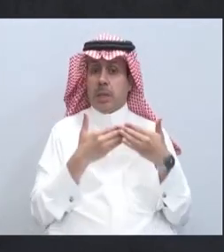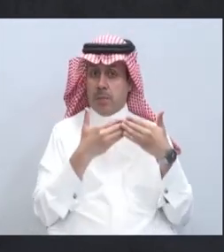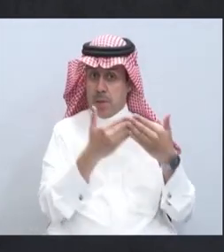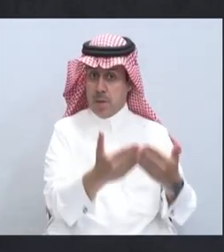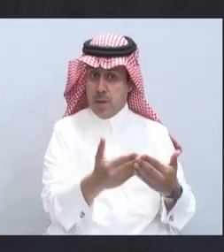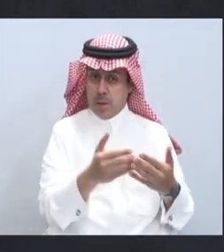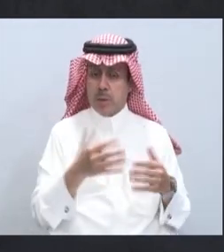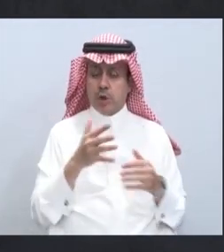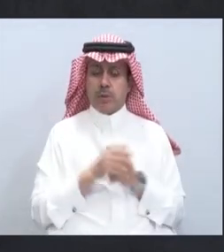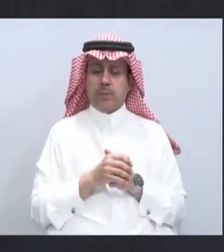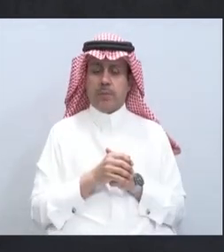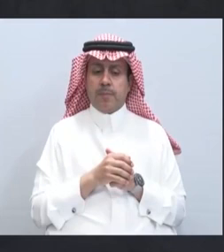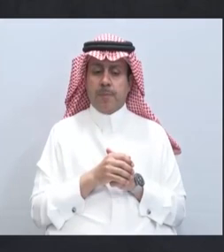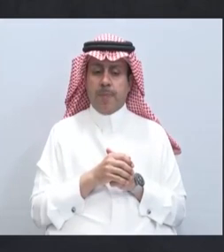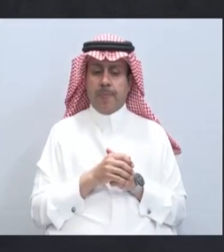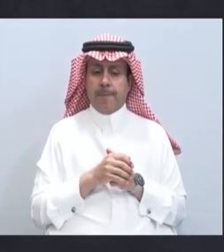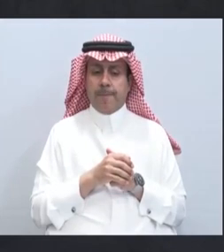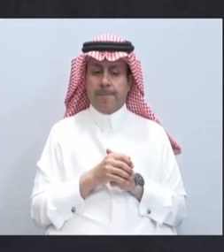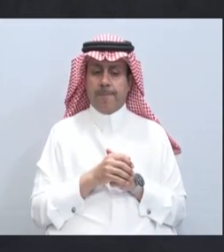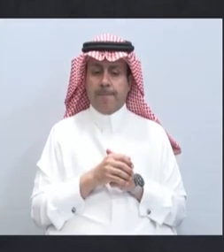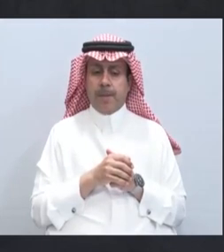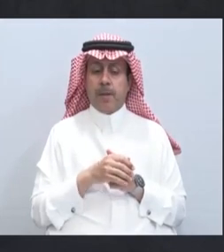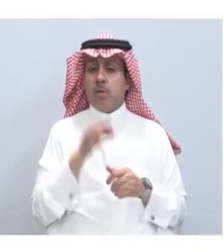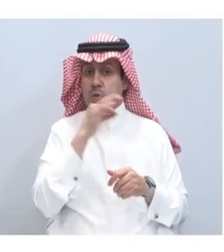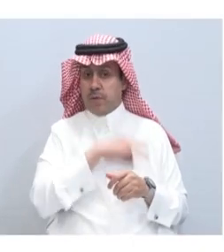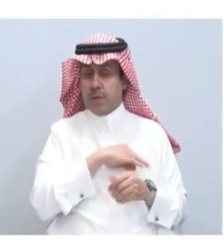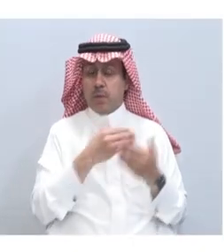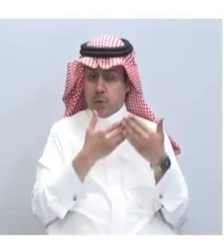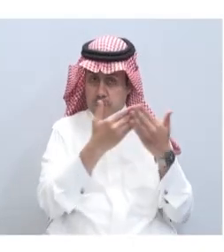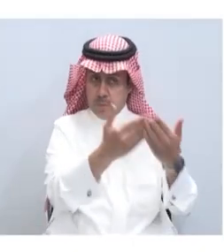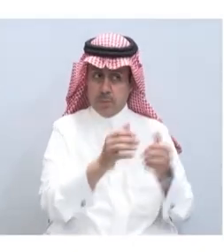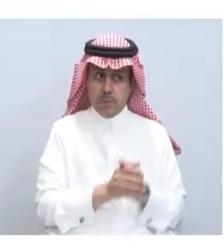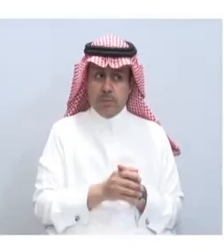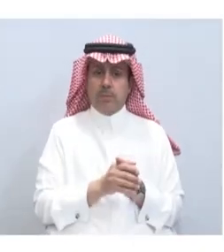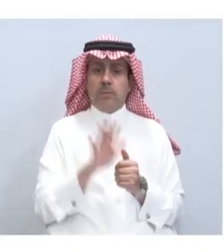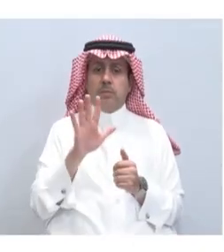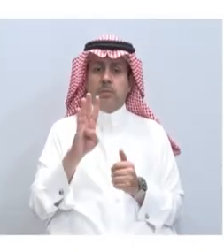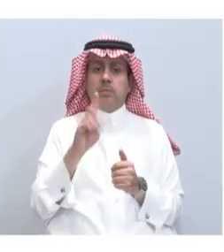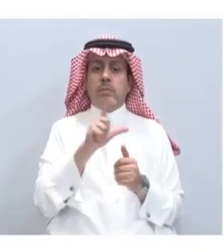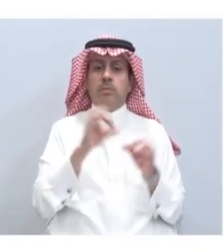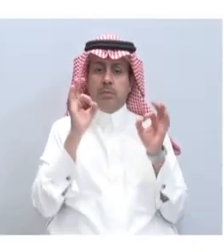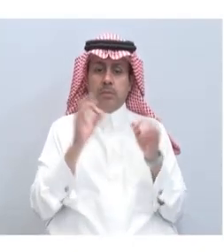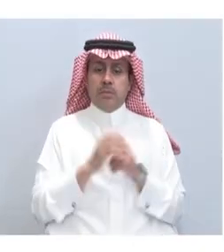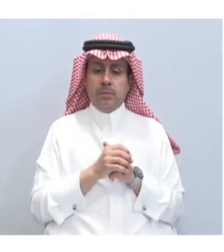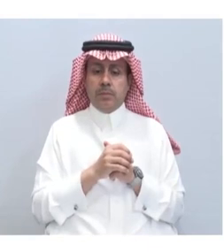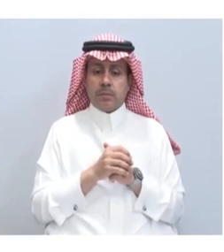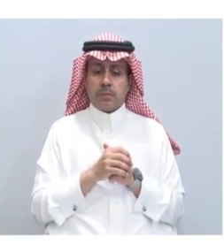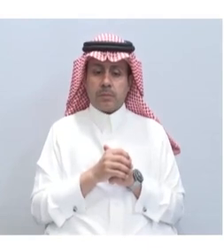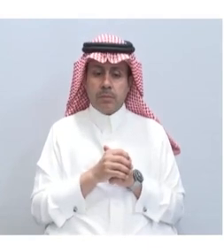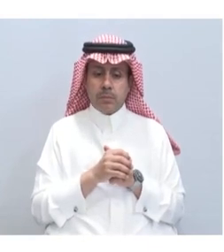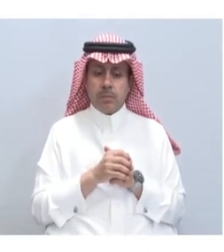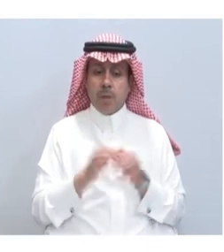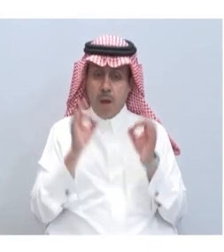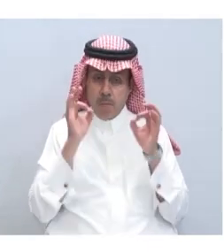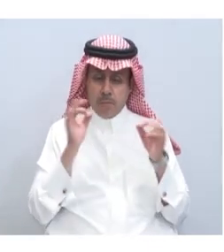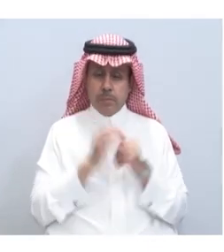جديده وتقديم اذا خدماتها للمستفيدين بشكل افضل ومن اهمها ما ياتي نرى ما هي اهم